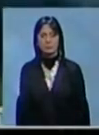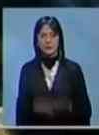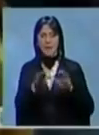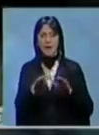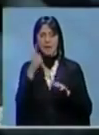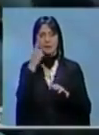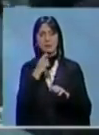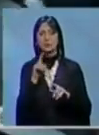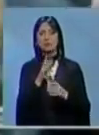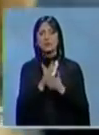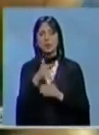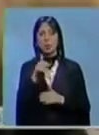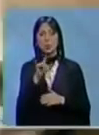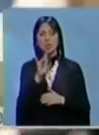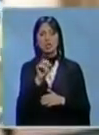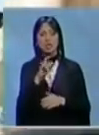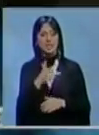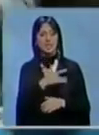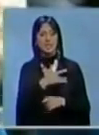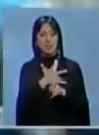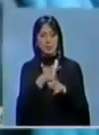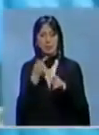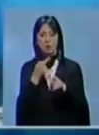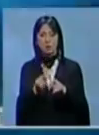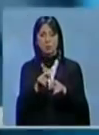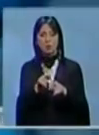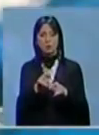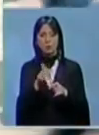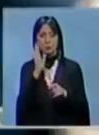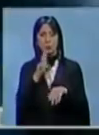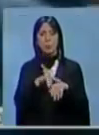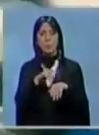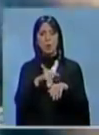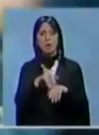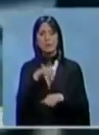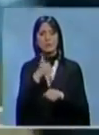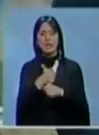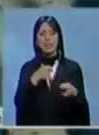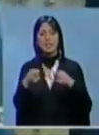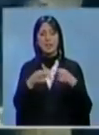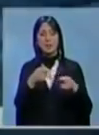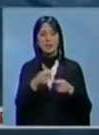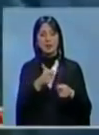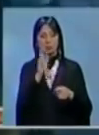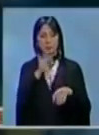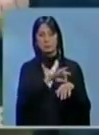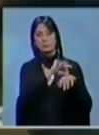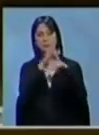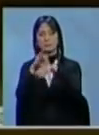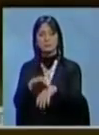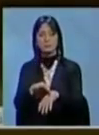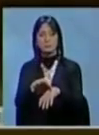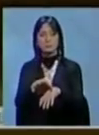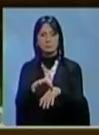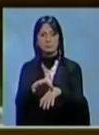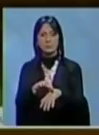აქვე ცნობილი ხდება, რომ გურჯაანიდან სავარაუდოდ ამ წუთებში გადმოყავთ პოლიციის მთავარ სამართველოში, როგორც ჩვენ